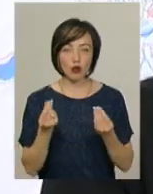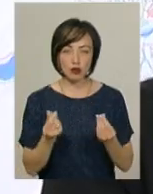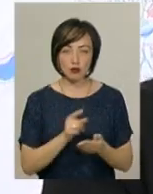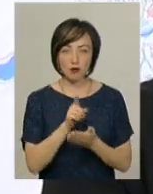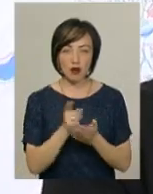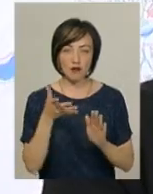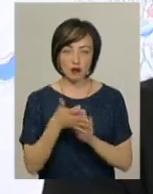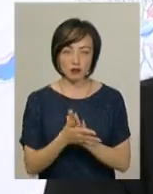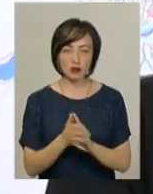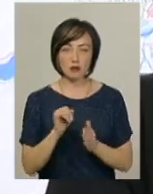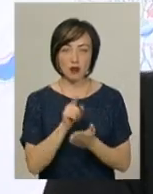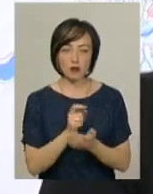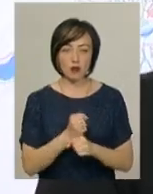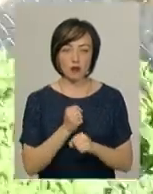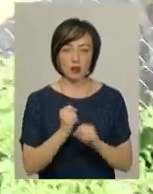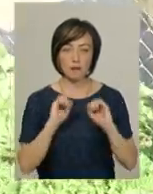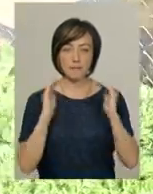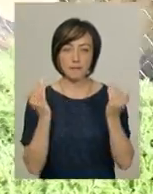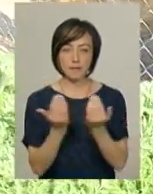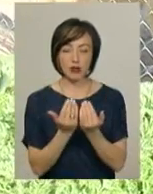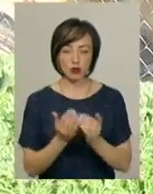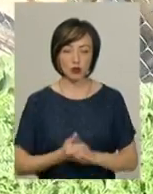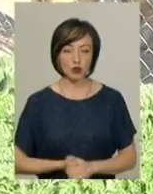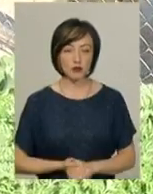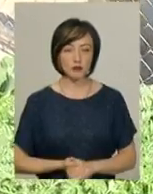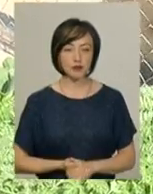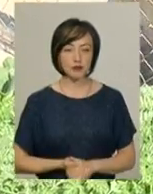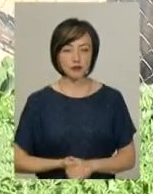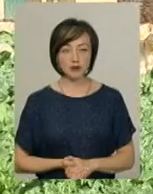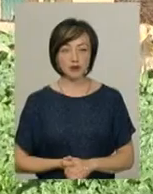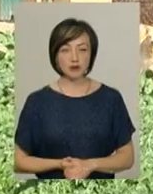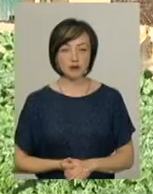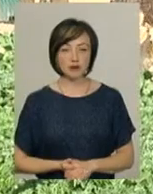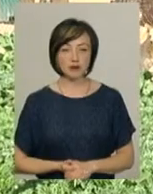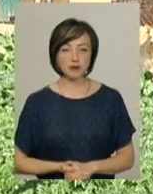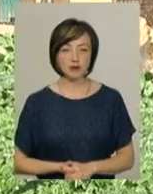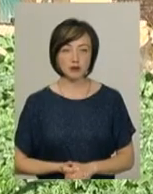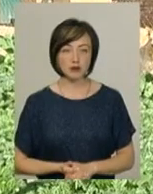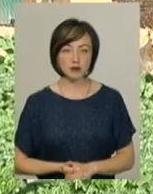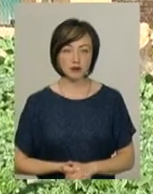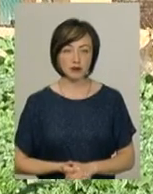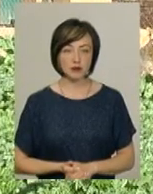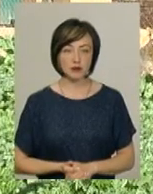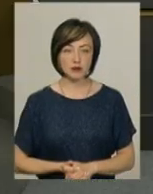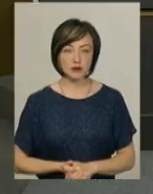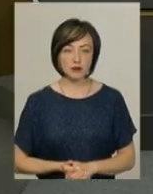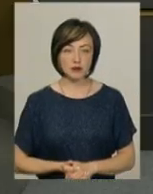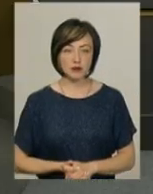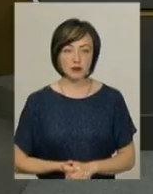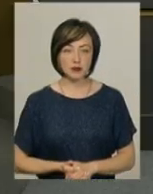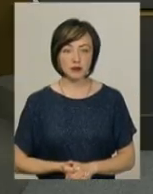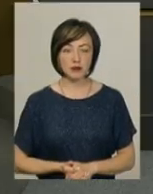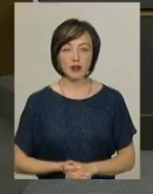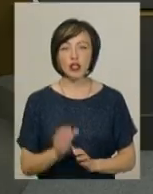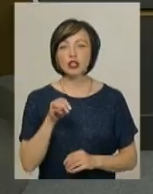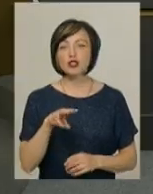маємо освоювати і маємо робити притулок. Ірина Аріон, Олександр Горішевський, Юрій Чорний. Новини Поділля Центр.